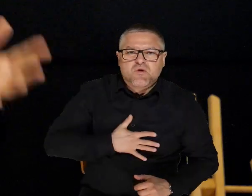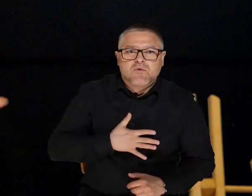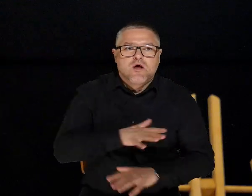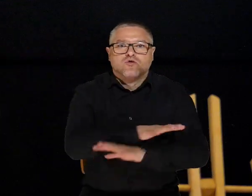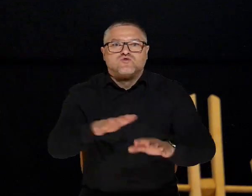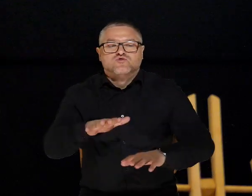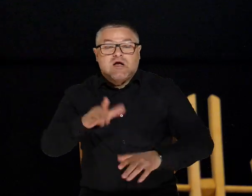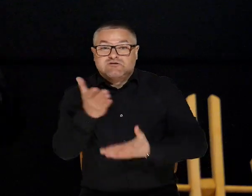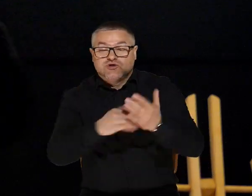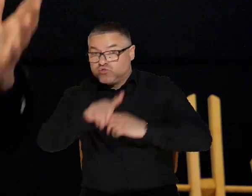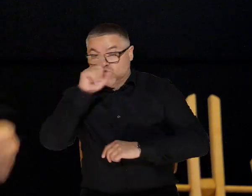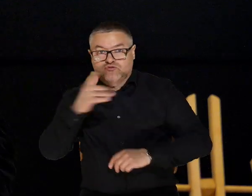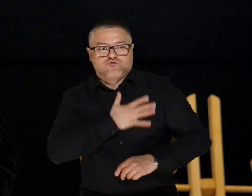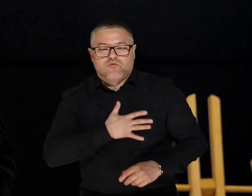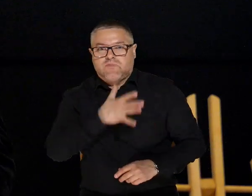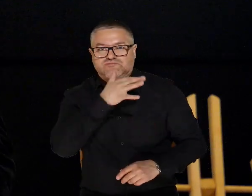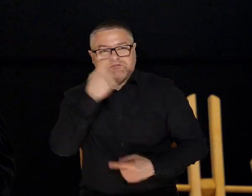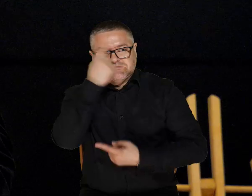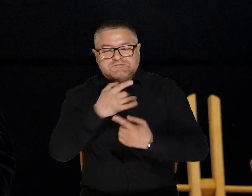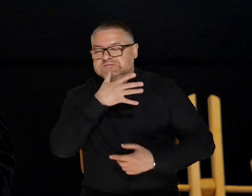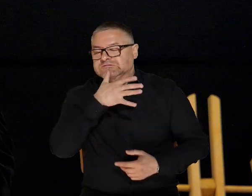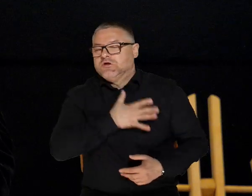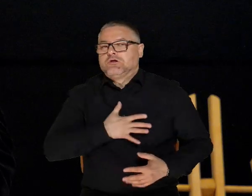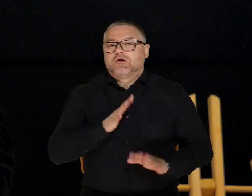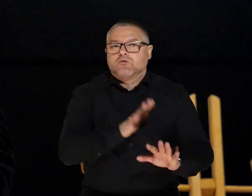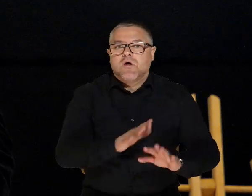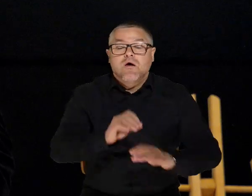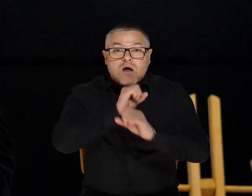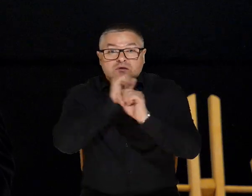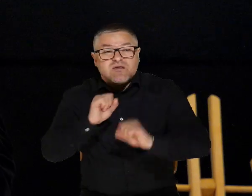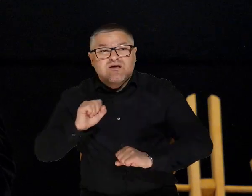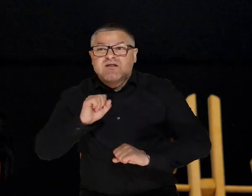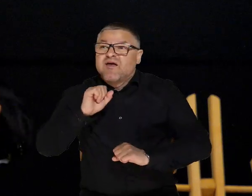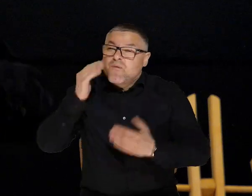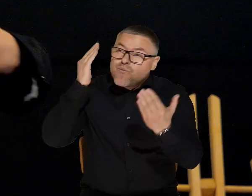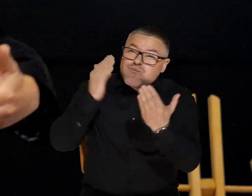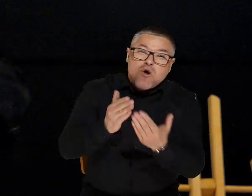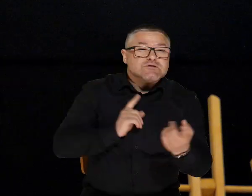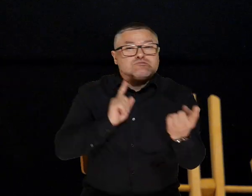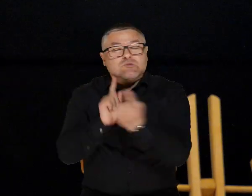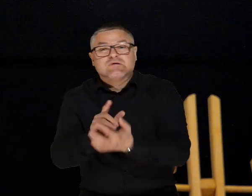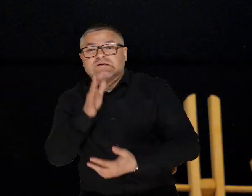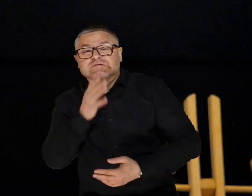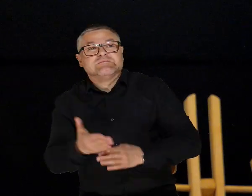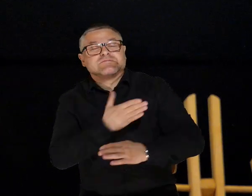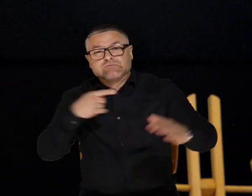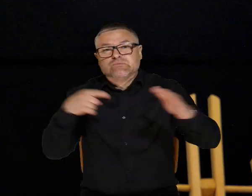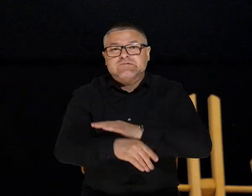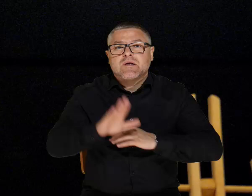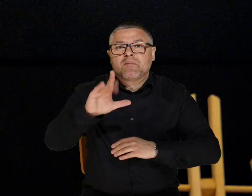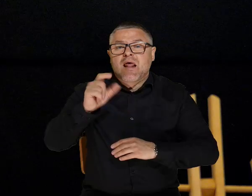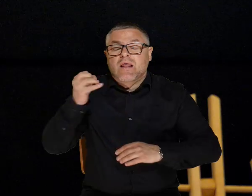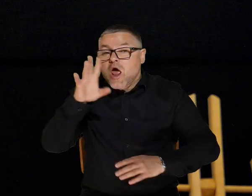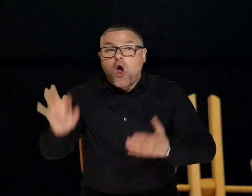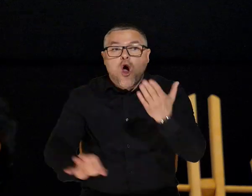nich jest antysemitami faktycznie, że ma bardzo antysemickie poglądy. Oni nigdy nie poznali żadnego Żyda przed emigracją do Belgii.